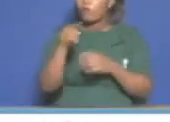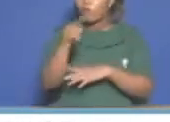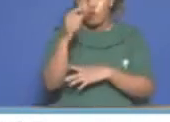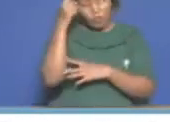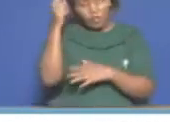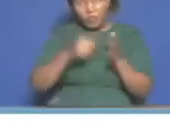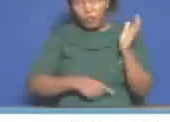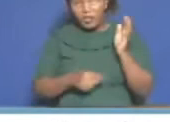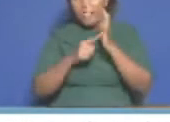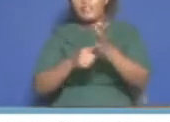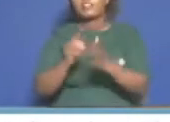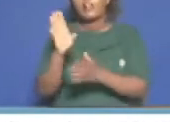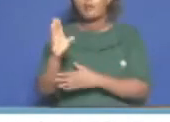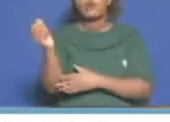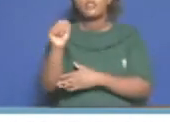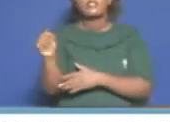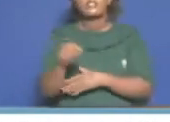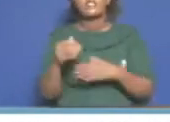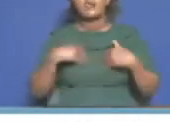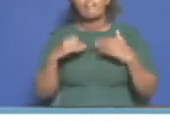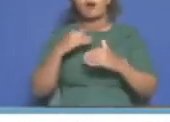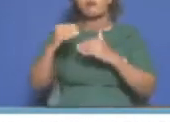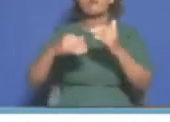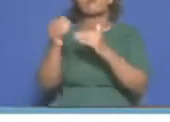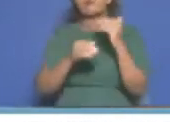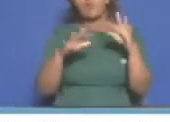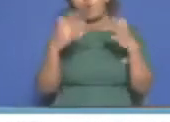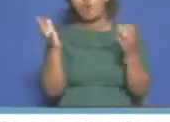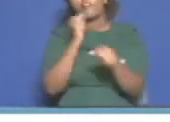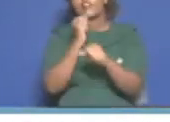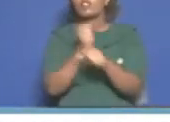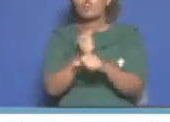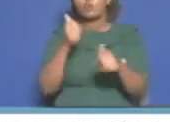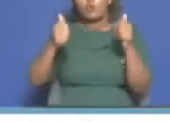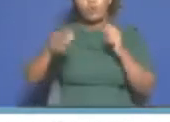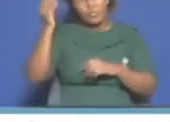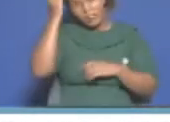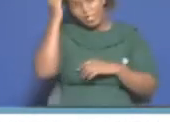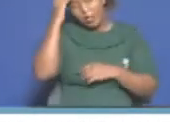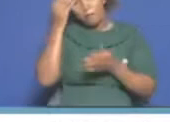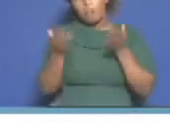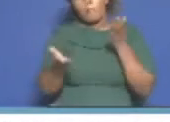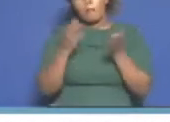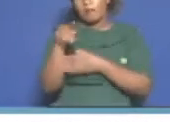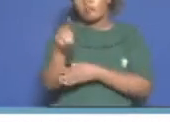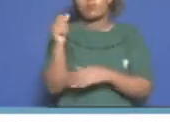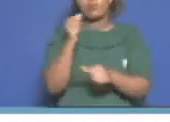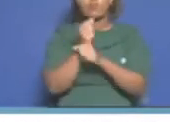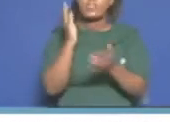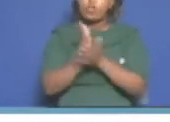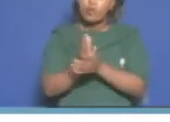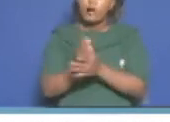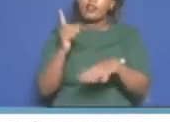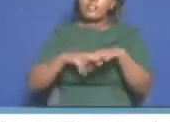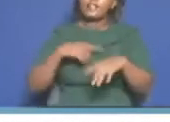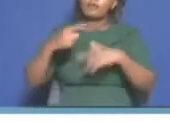kama mawaziri kupewa wizara kulingana na yale ambayo wamesomea? Unaona ya kwamba hii ndio njia ambayo itahakisha kwamba anapokwenda pale kutekeleza ile